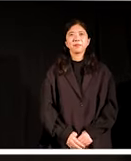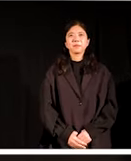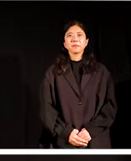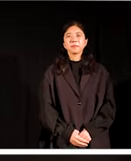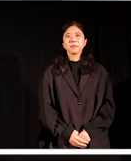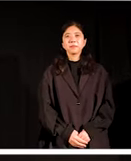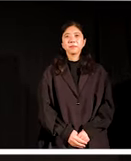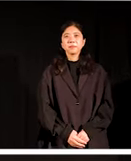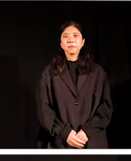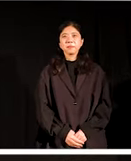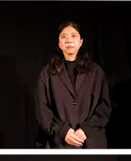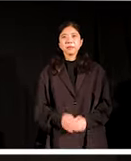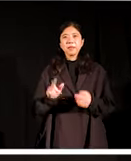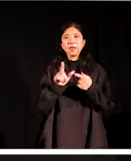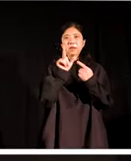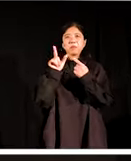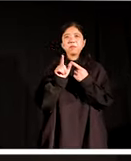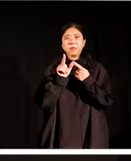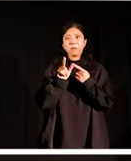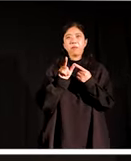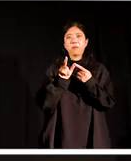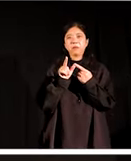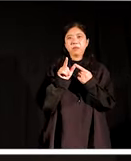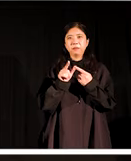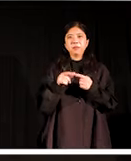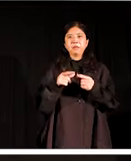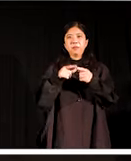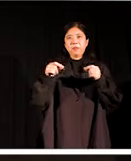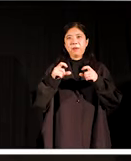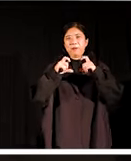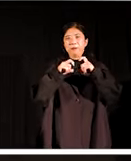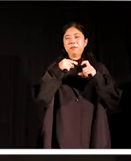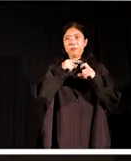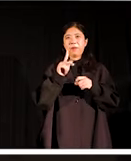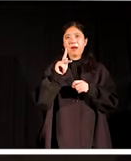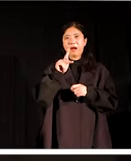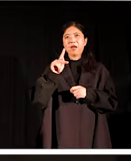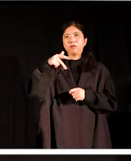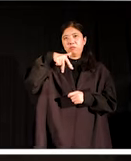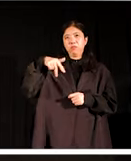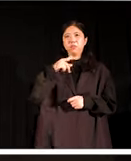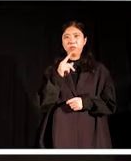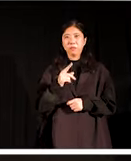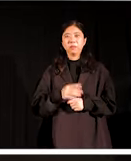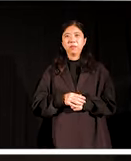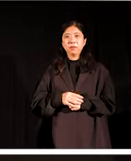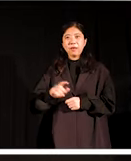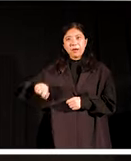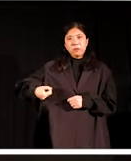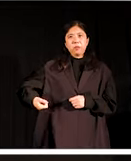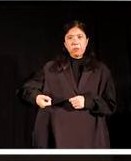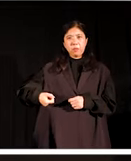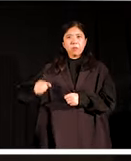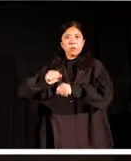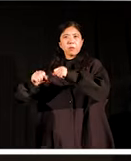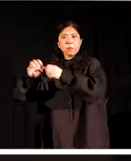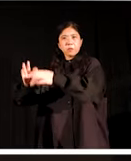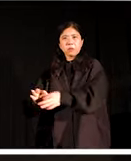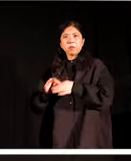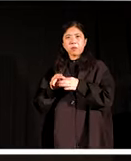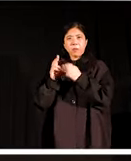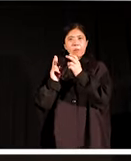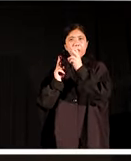ますNPO人ジャパンハートの小に返しかずと申します今日はあのあのカンボジアでの取り組みを通してあの